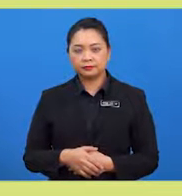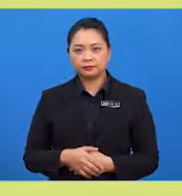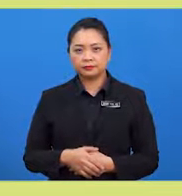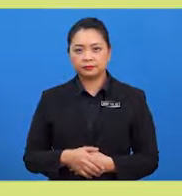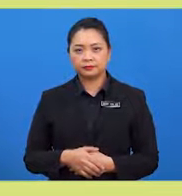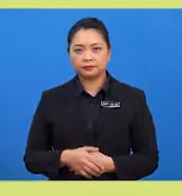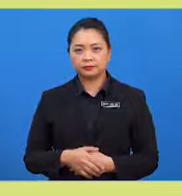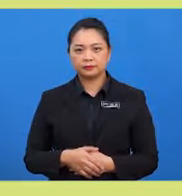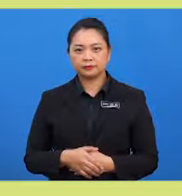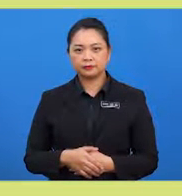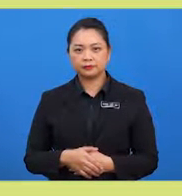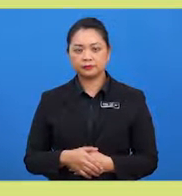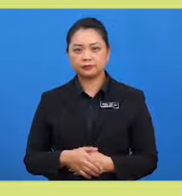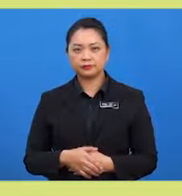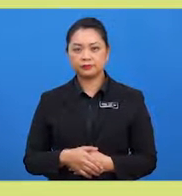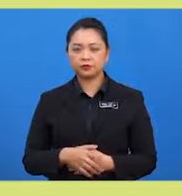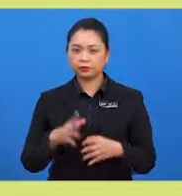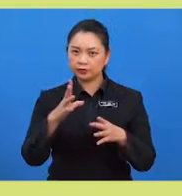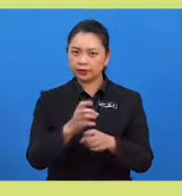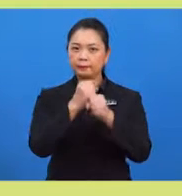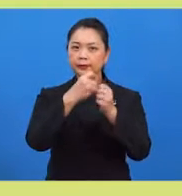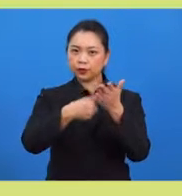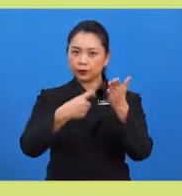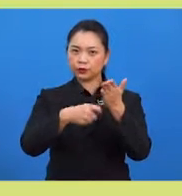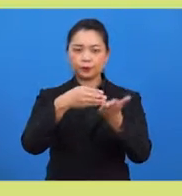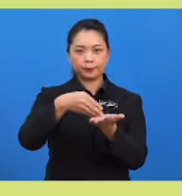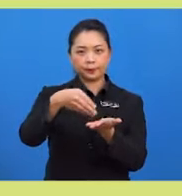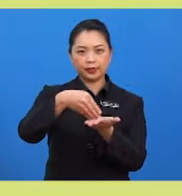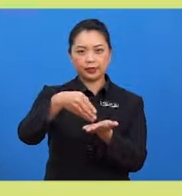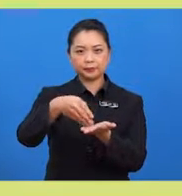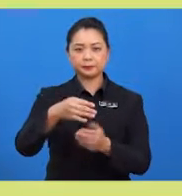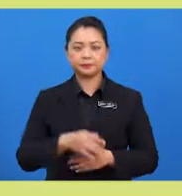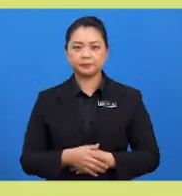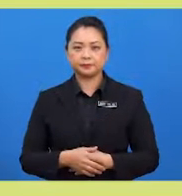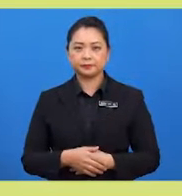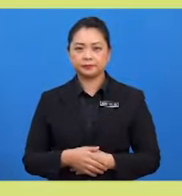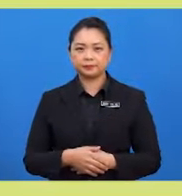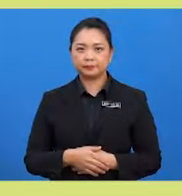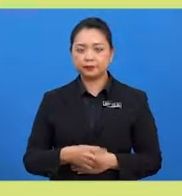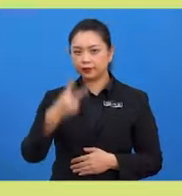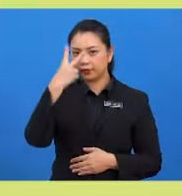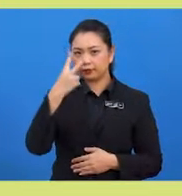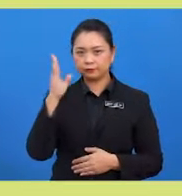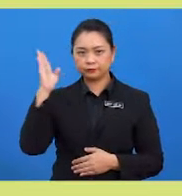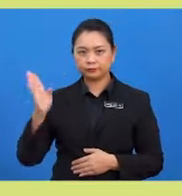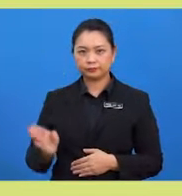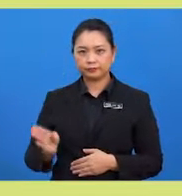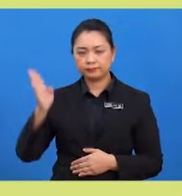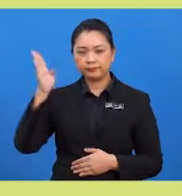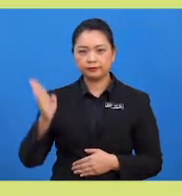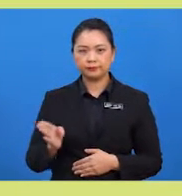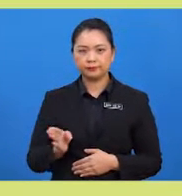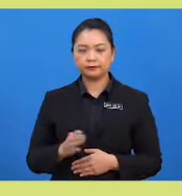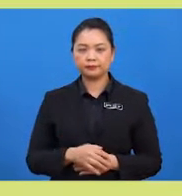insurans belian sama dengan kos belian. Daripada gabungan ini yang dinamakan